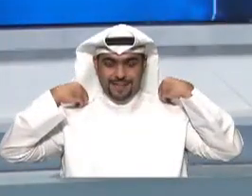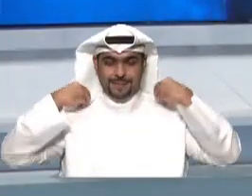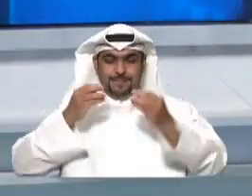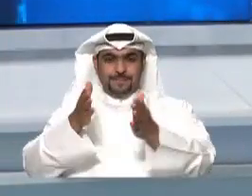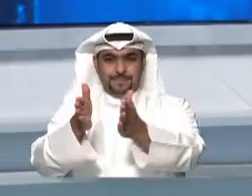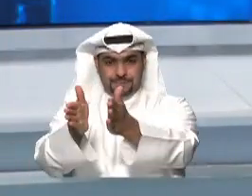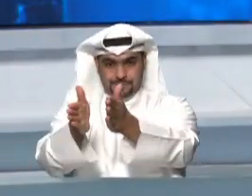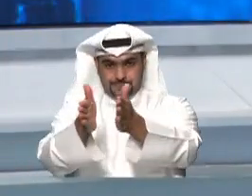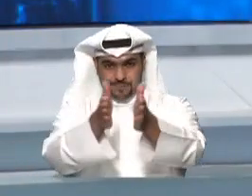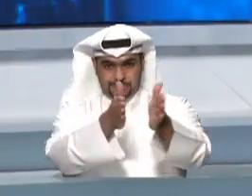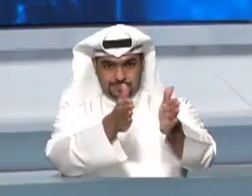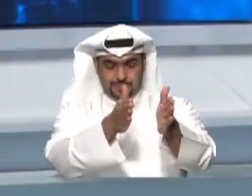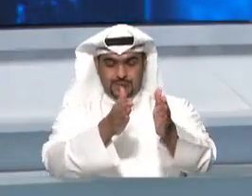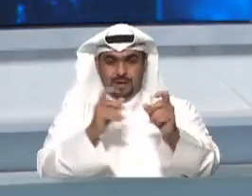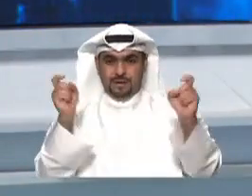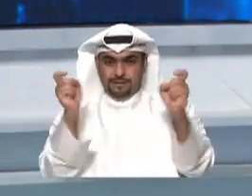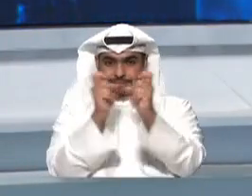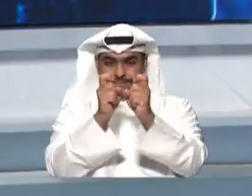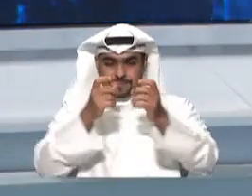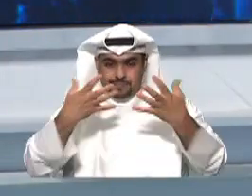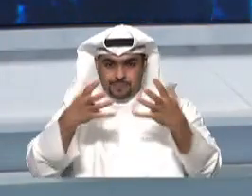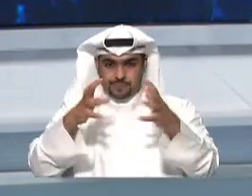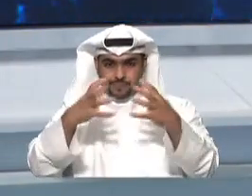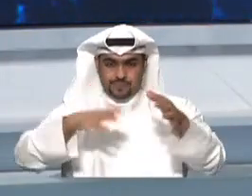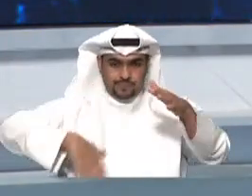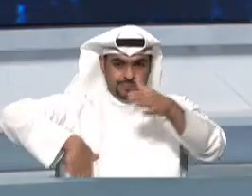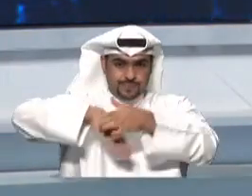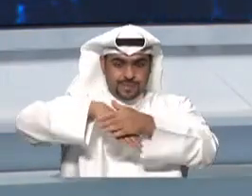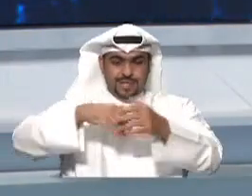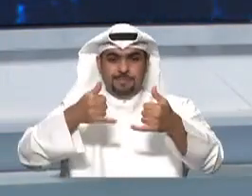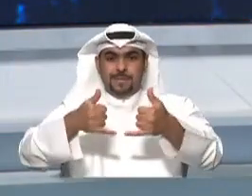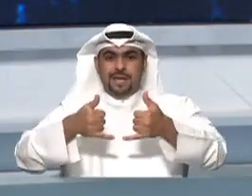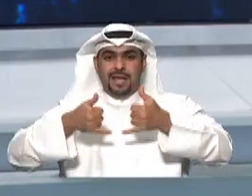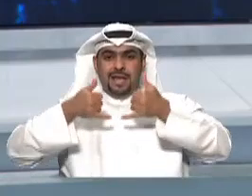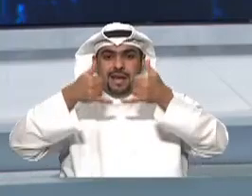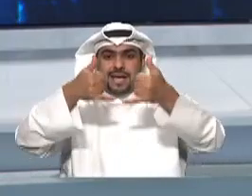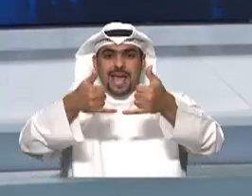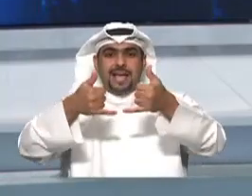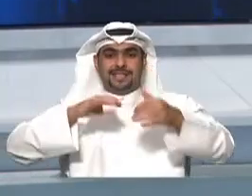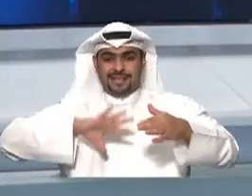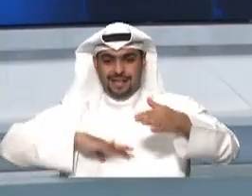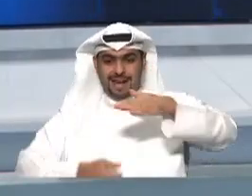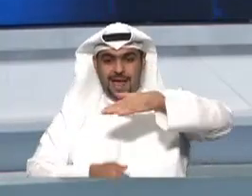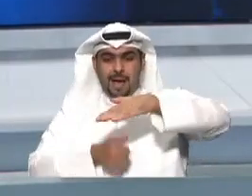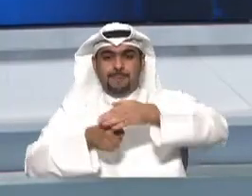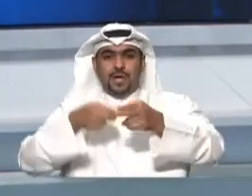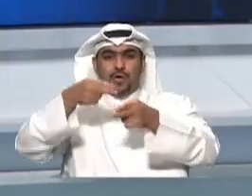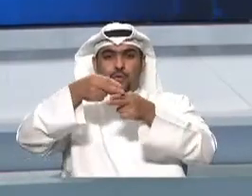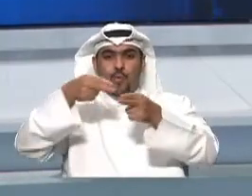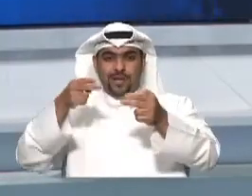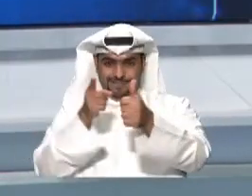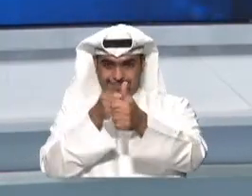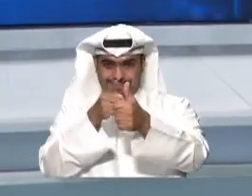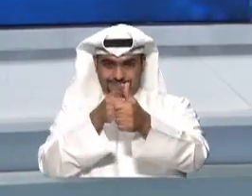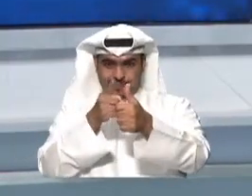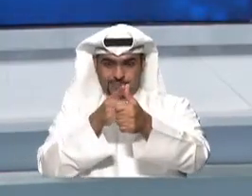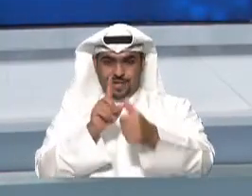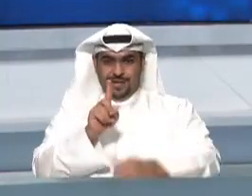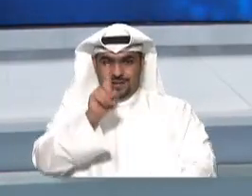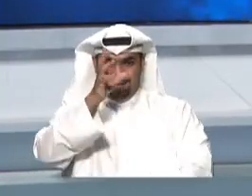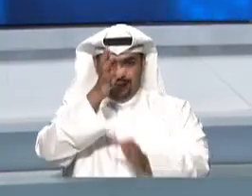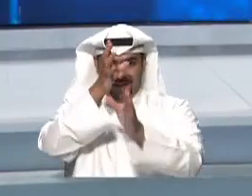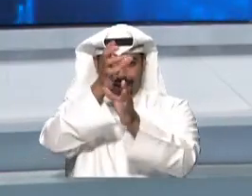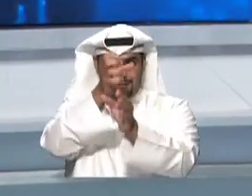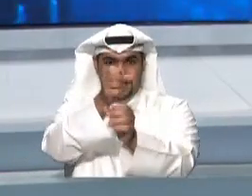اختتمت مباريات دوري ال16 لبطولة كأس سمو أمير البلاد حفظه الله ورعاه بمواجهتين. الأولى